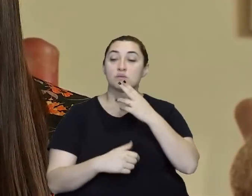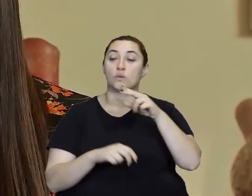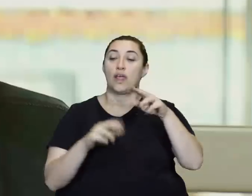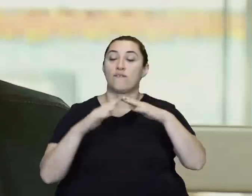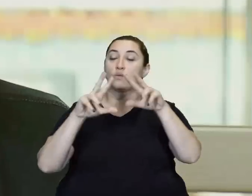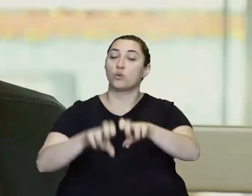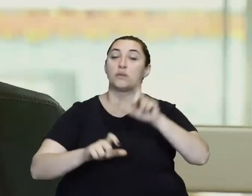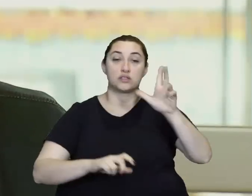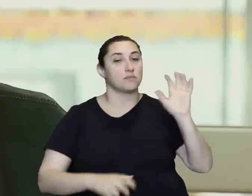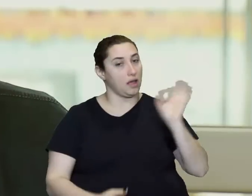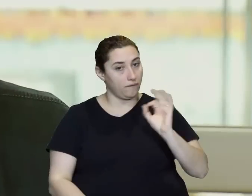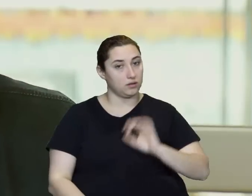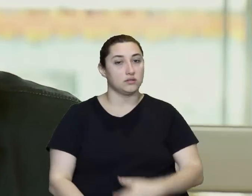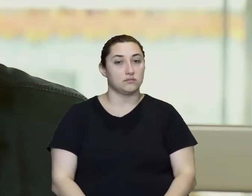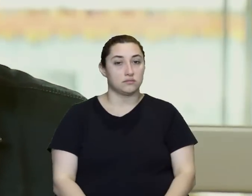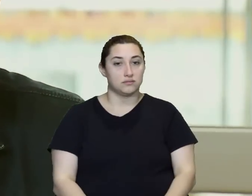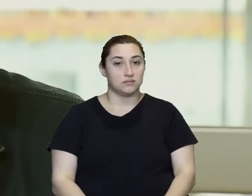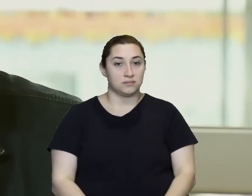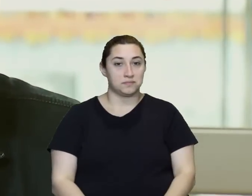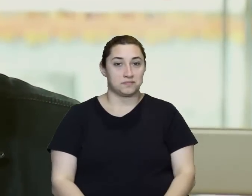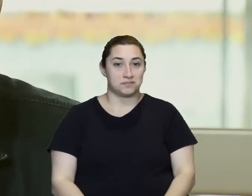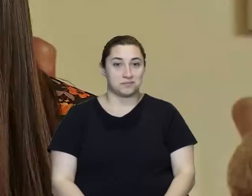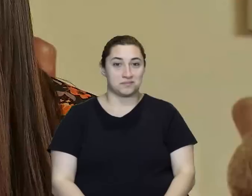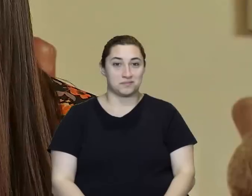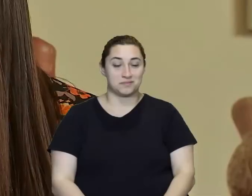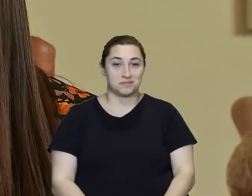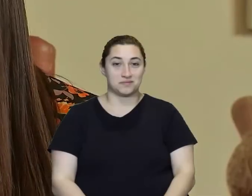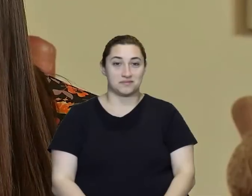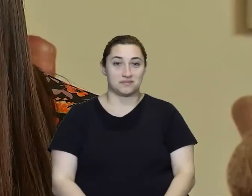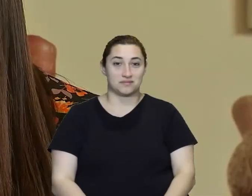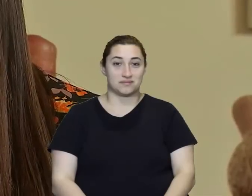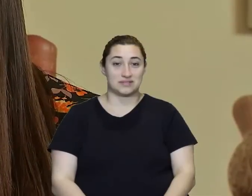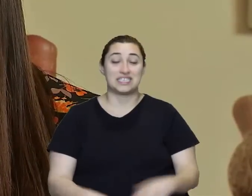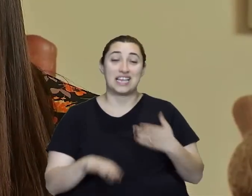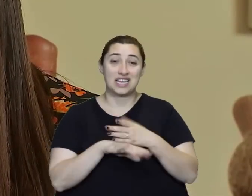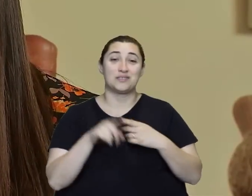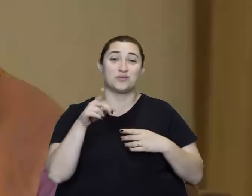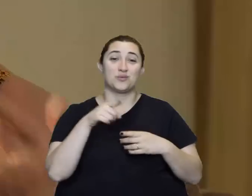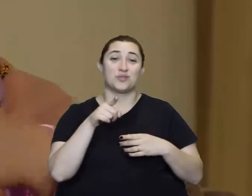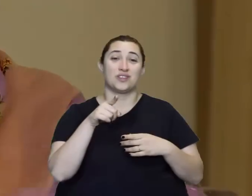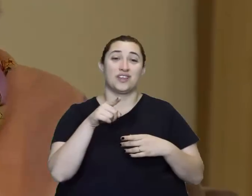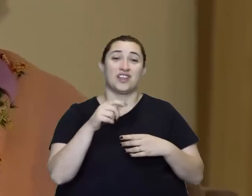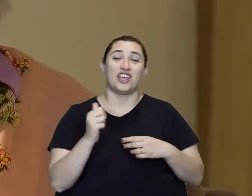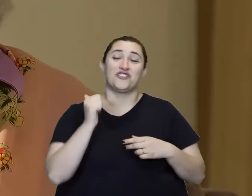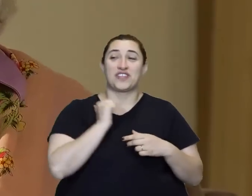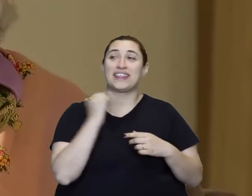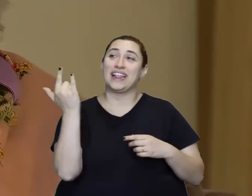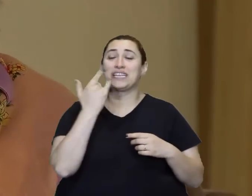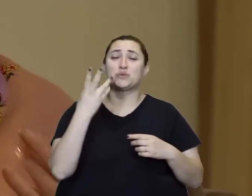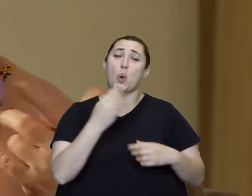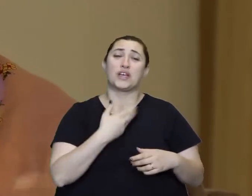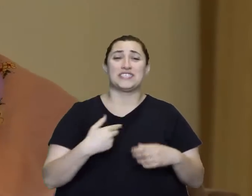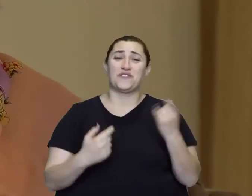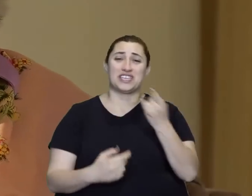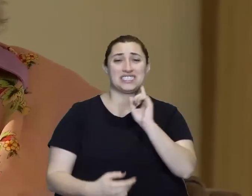oturacak. Aynen öyle. Ömer haylazca gülerken Zehra dik bakıyor. Gerçi bu da çok sever çantayı koluna takıp gezmeyi.